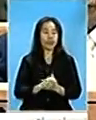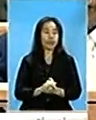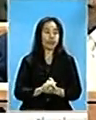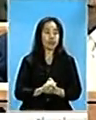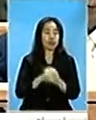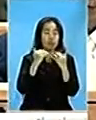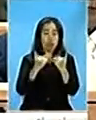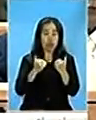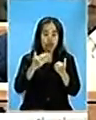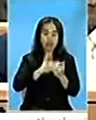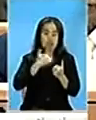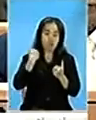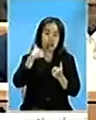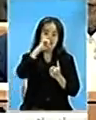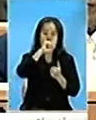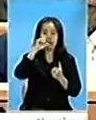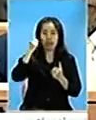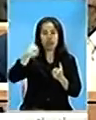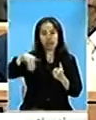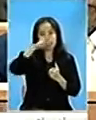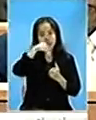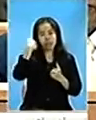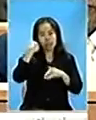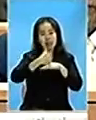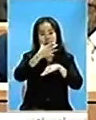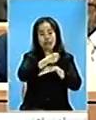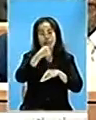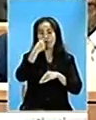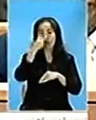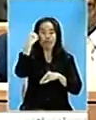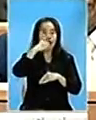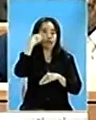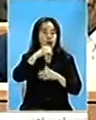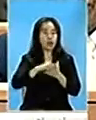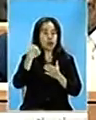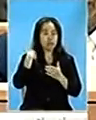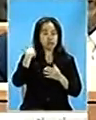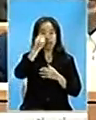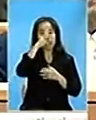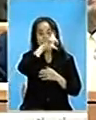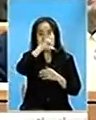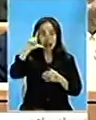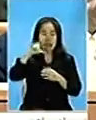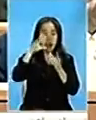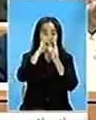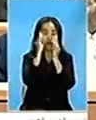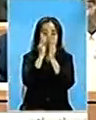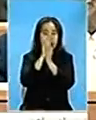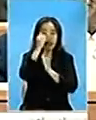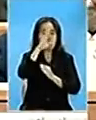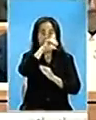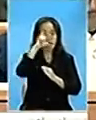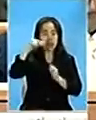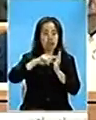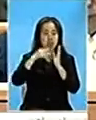วันนี้ผมเห็นว่ามีนักการเมืองชอบพูดอยู่เสมอครับท่านประธานบอกว่ามี15ล้านเสียงชนะนี่คือความชอบธรรม